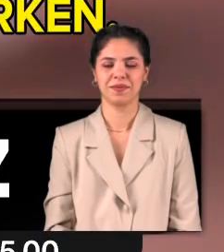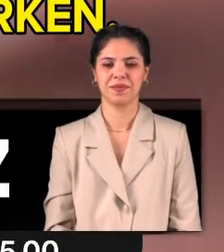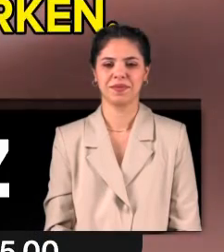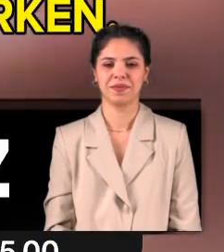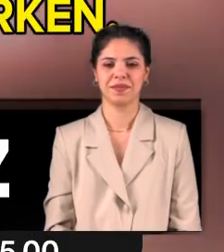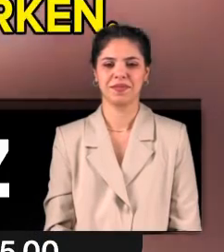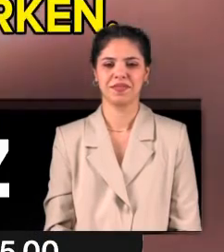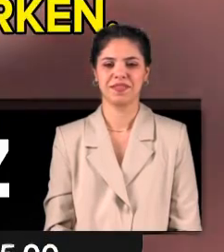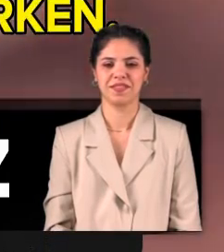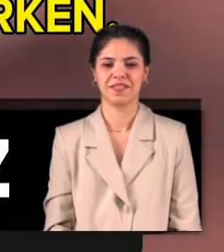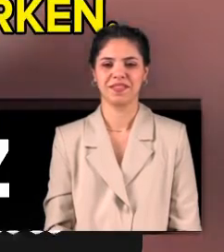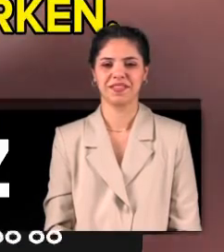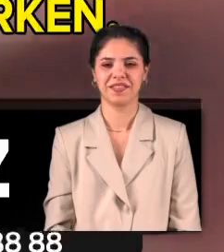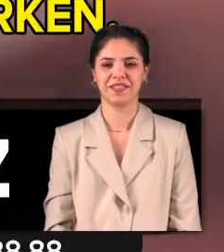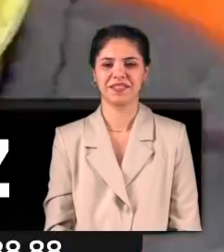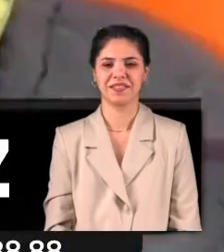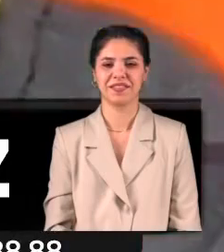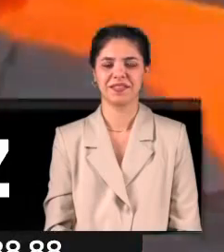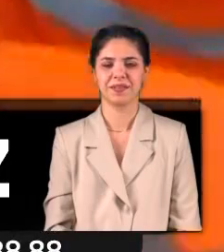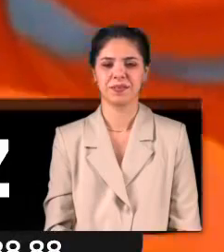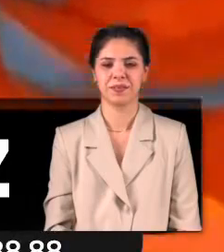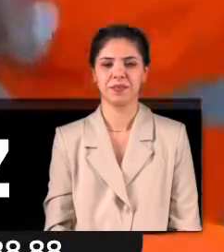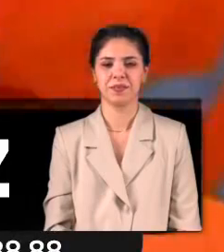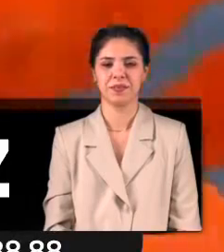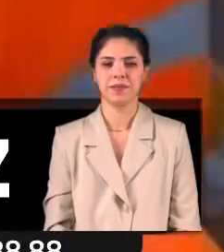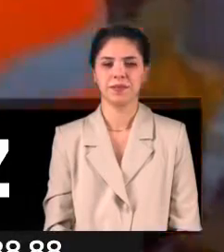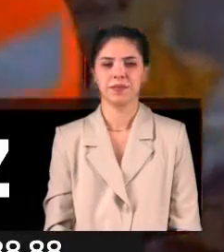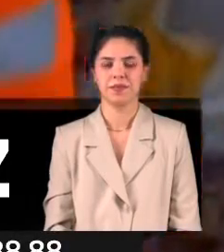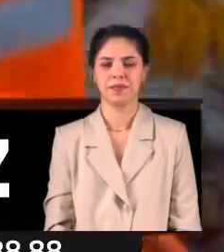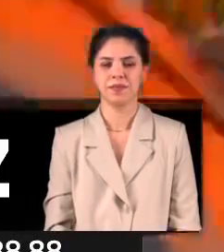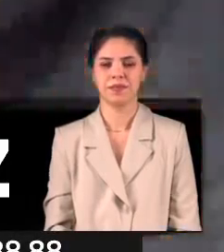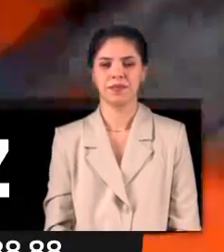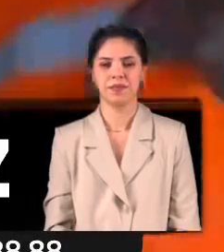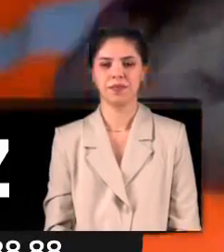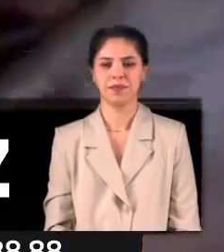de... Dondurma unuttum gelirken. Abi elden ele.